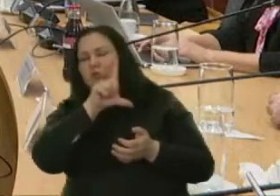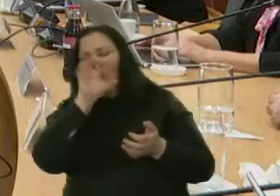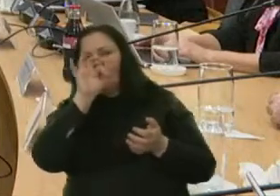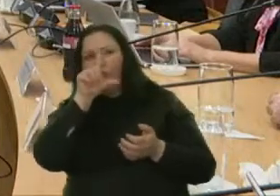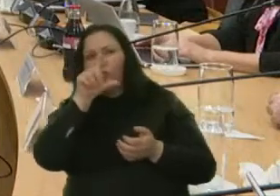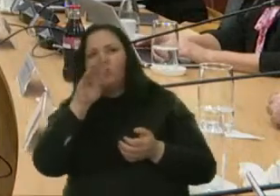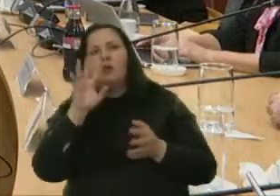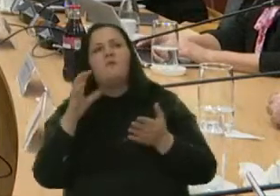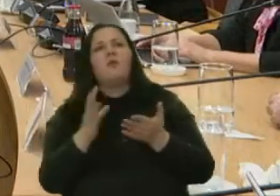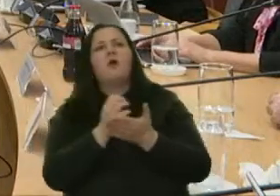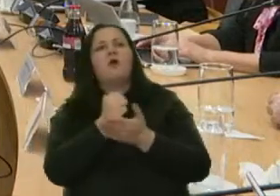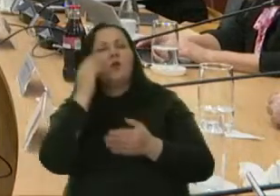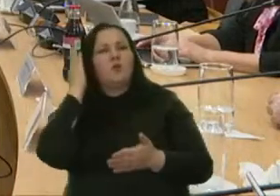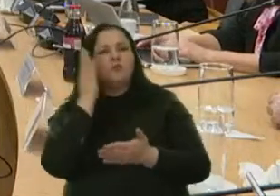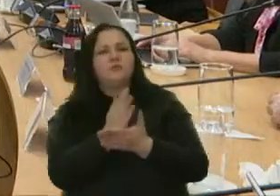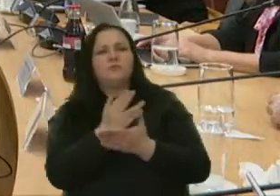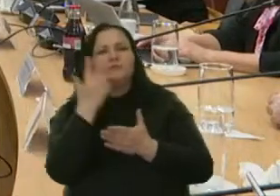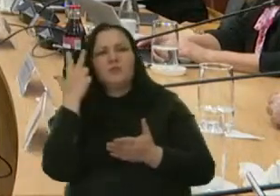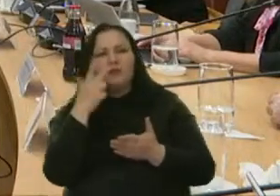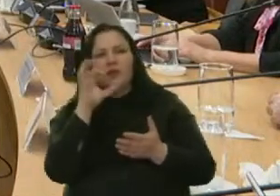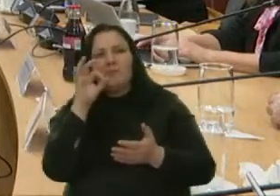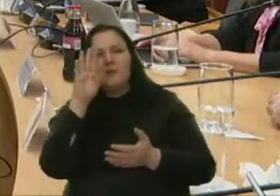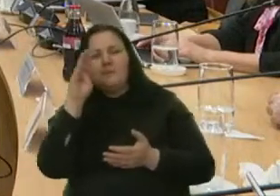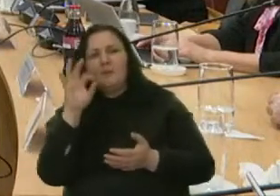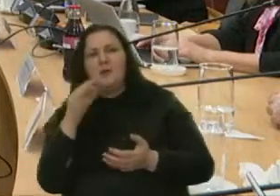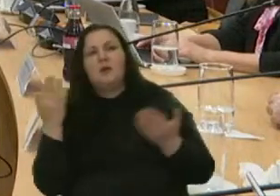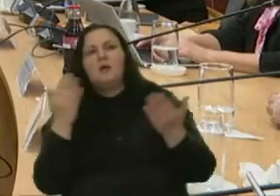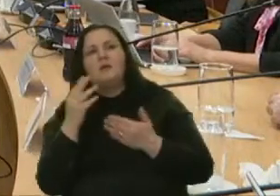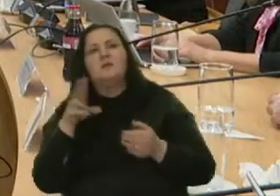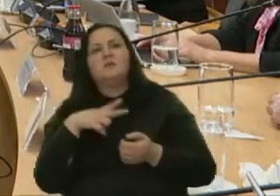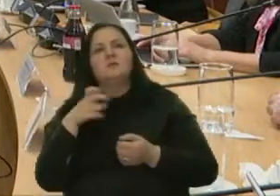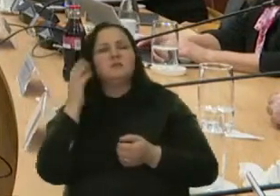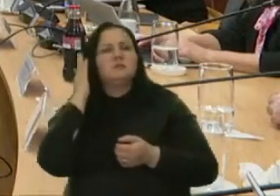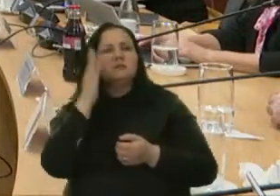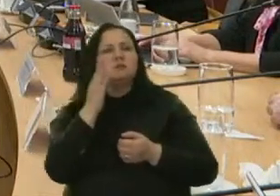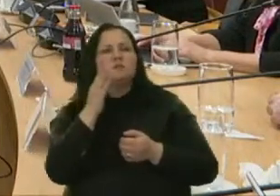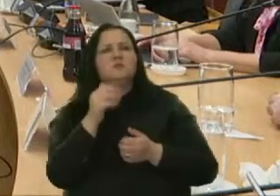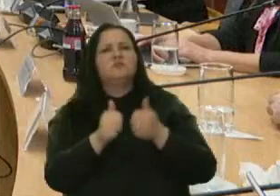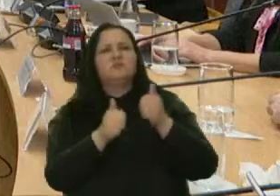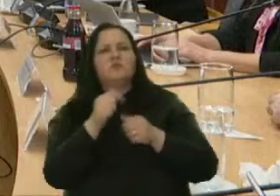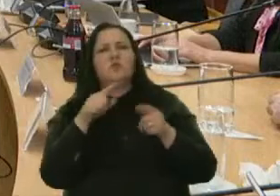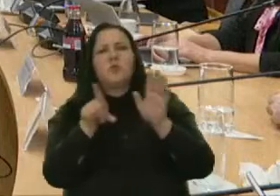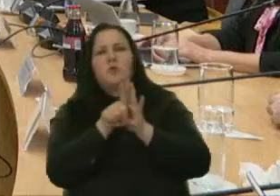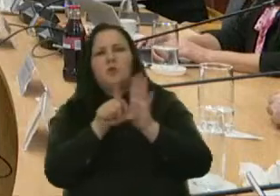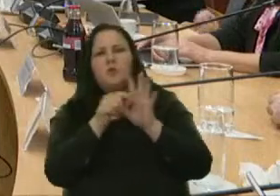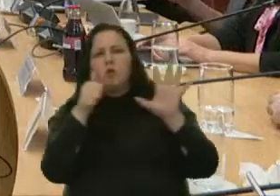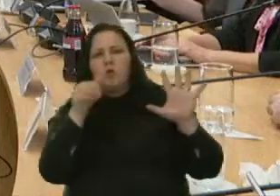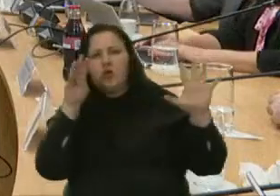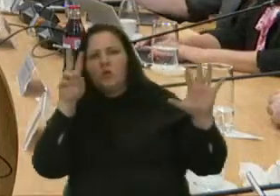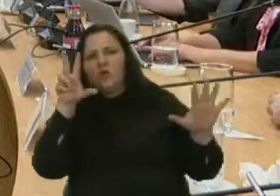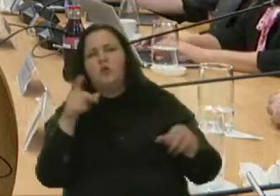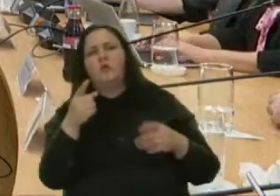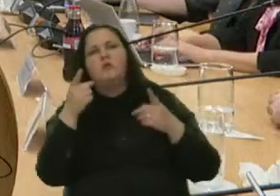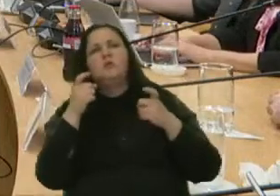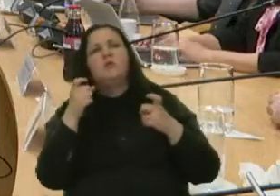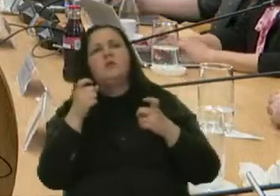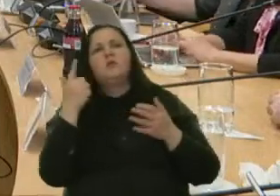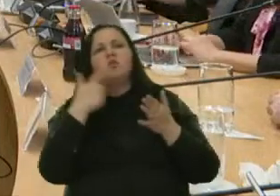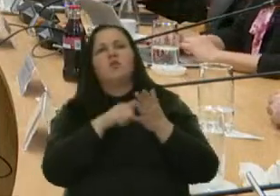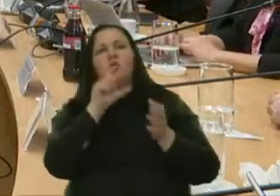adoptat ordinul 3040 care este în directă concordanță cu legea 198 din